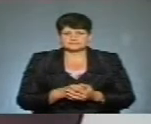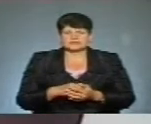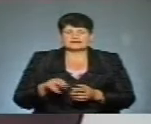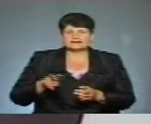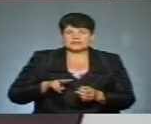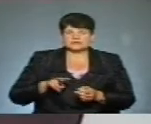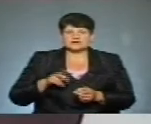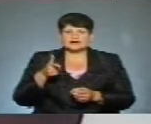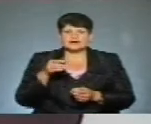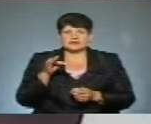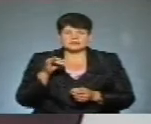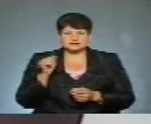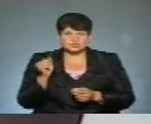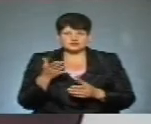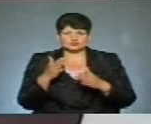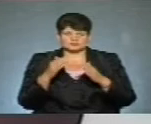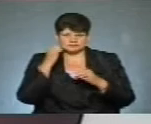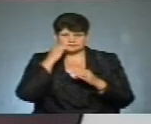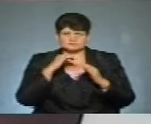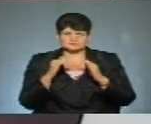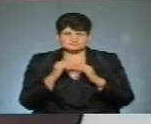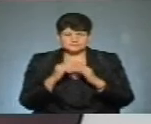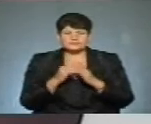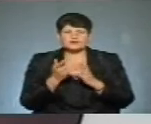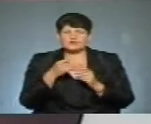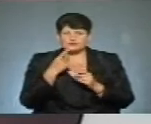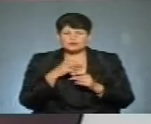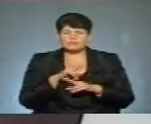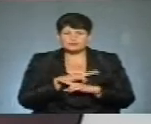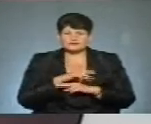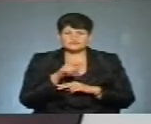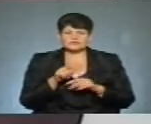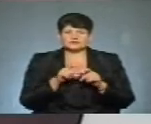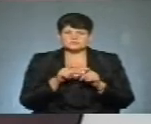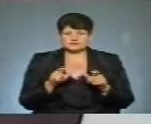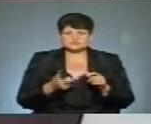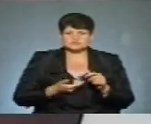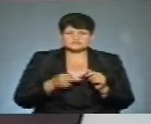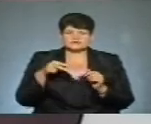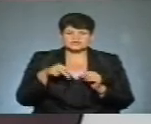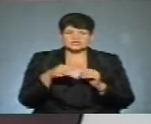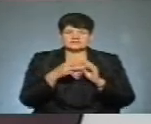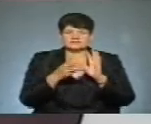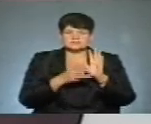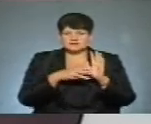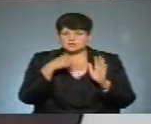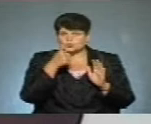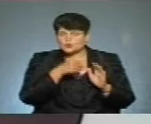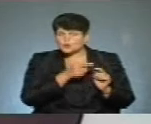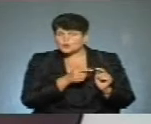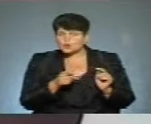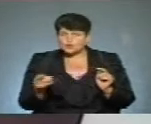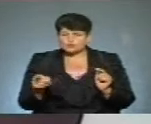Директор геріатричного пансіонату Степан Глушок розповів, померлий у їхньому закладі проживав з 2018 року. Каже,